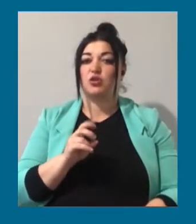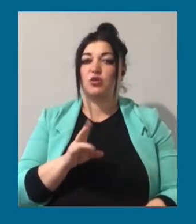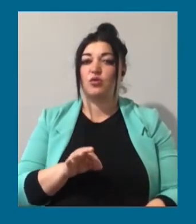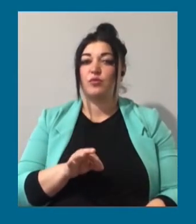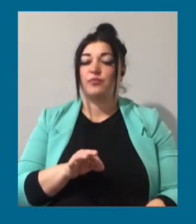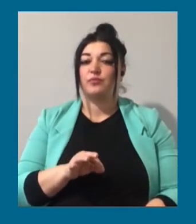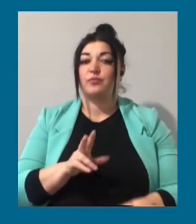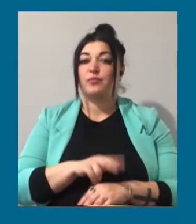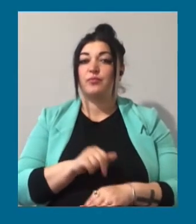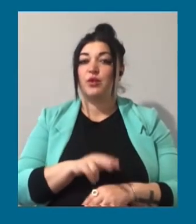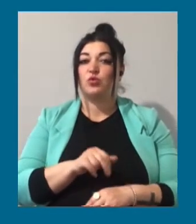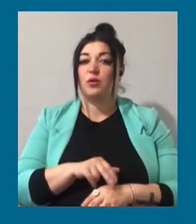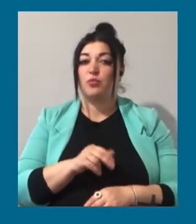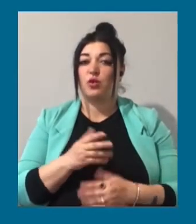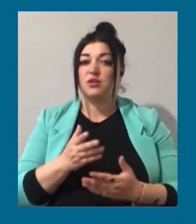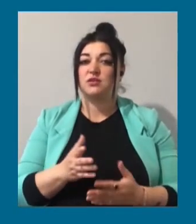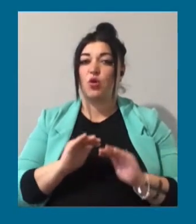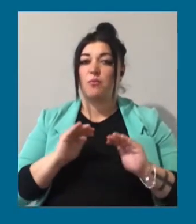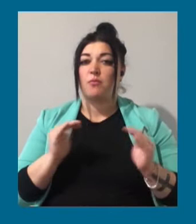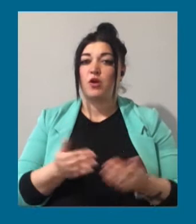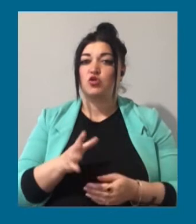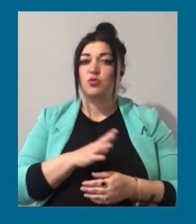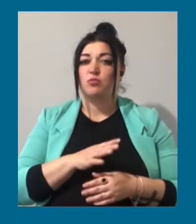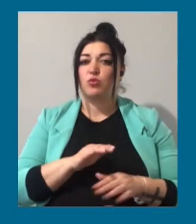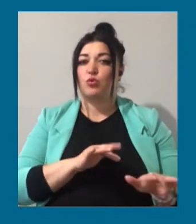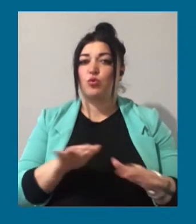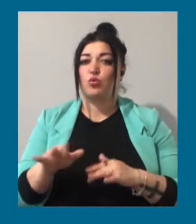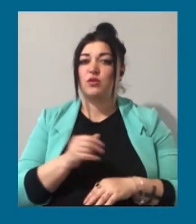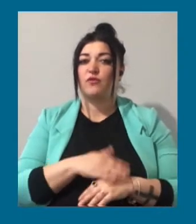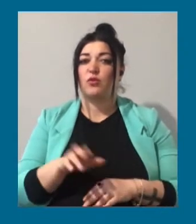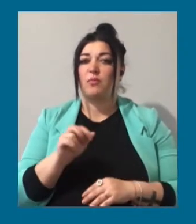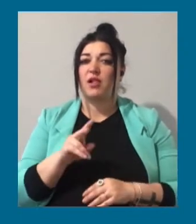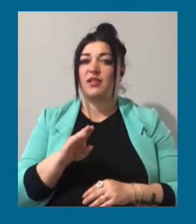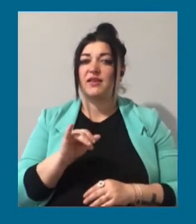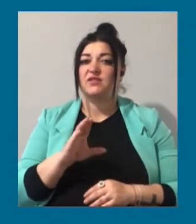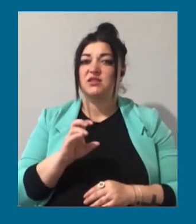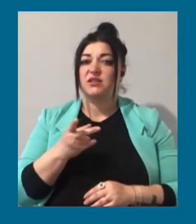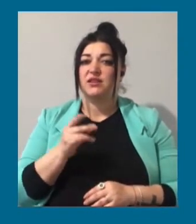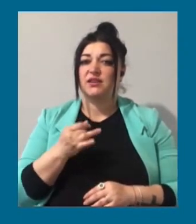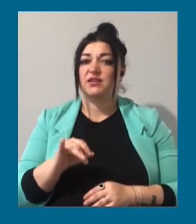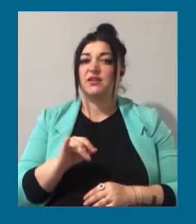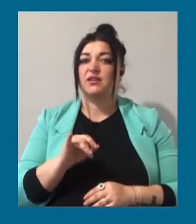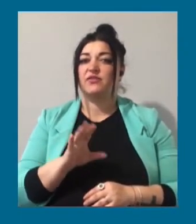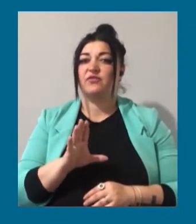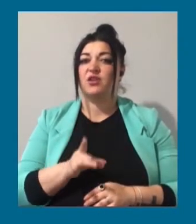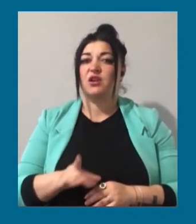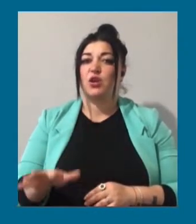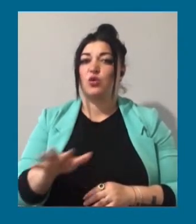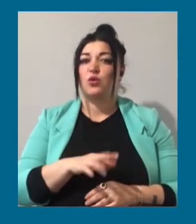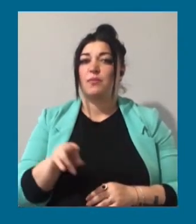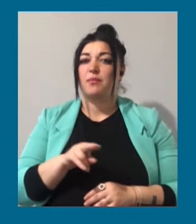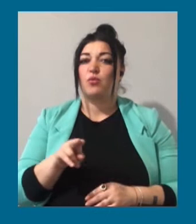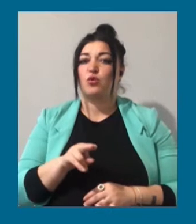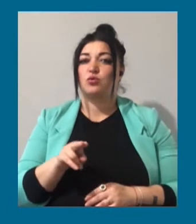патрульної поліції обмежено було рух на вулиці Балківській в районі Приморського суду